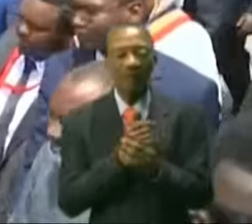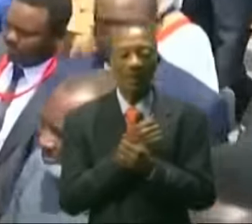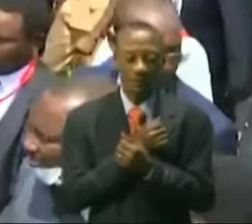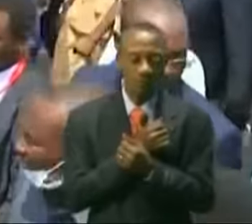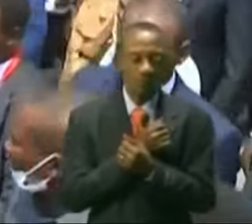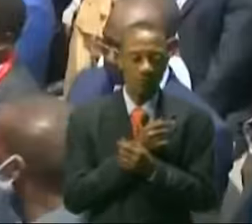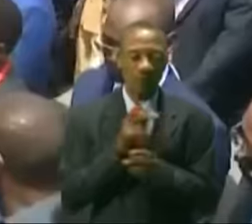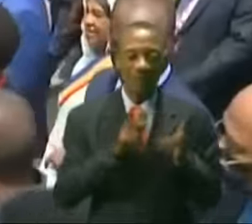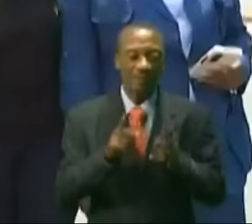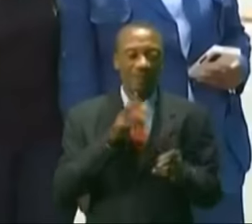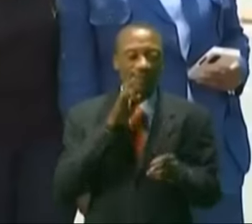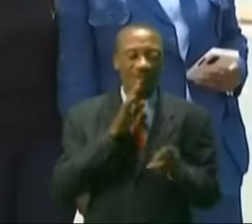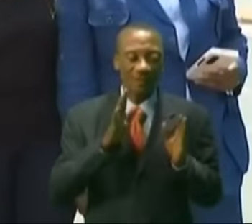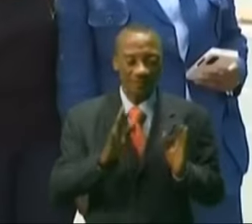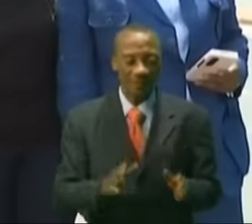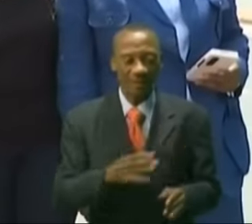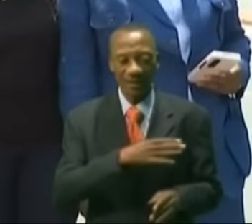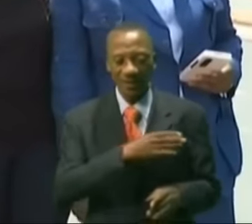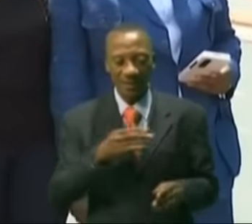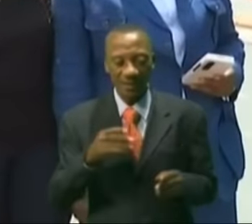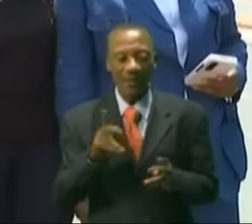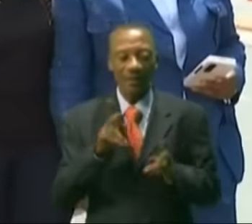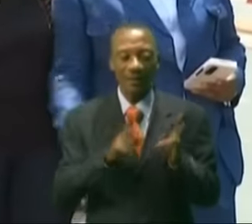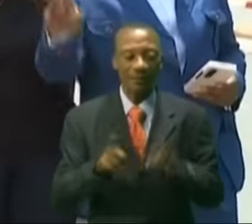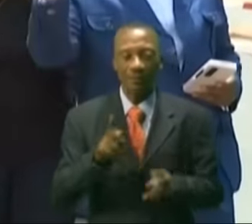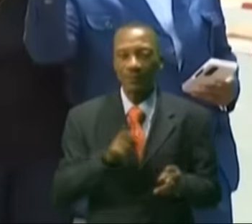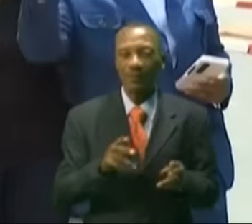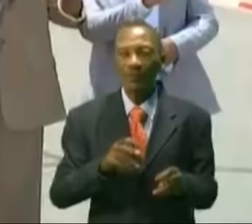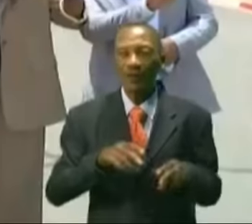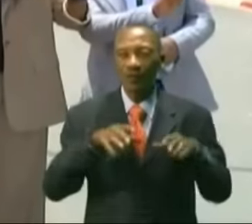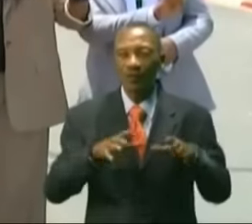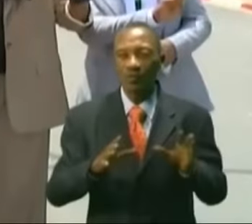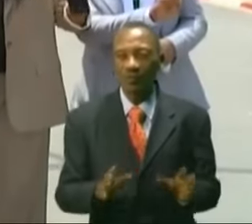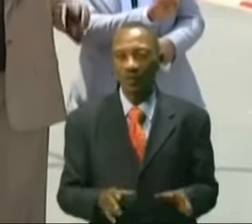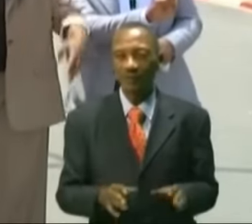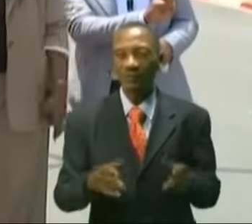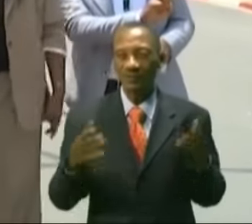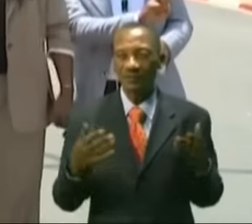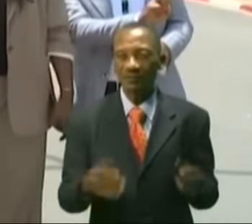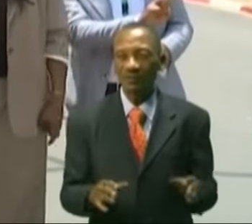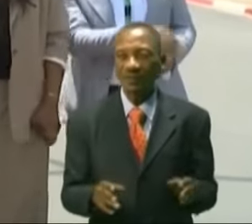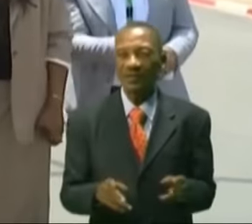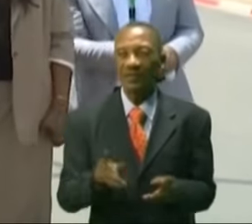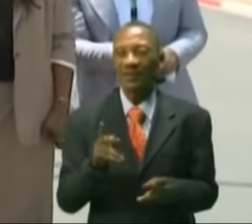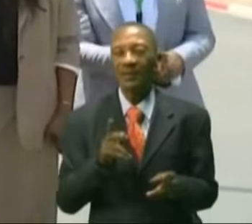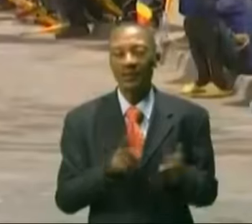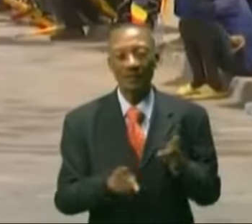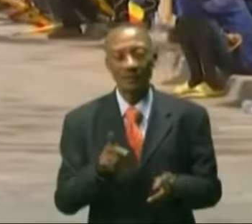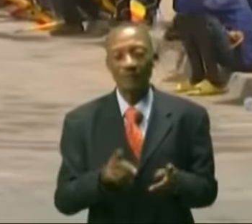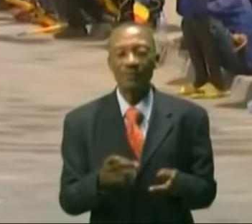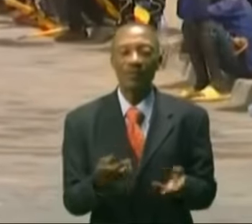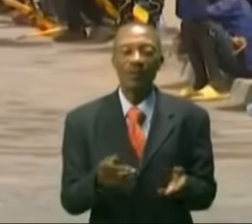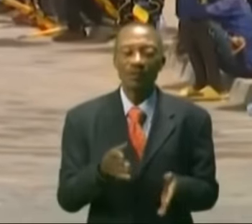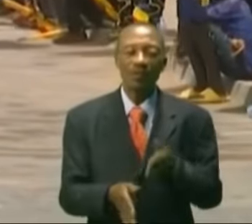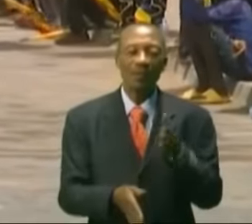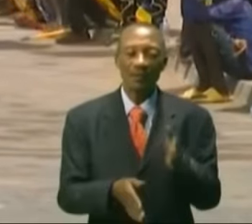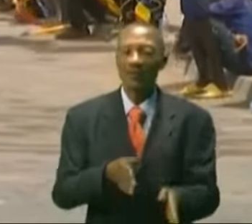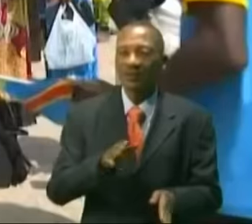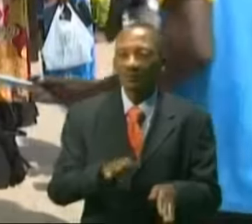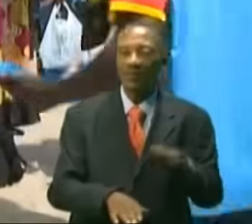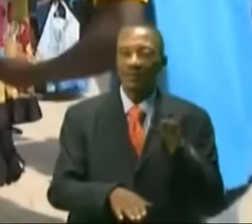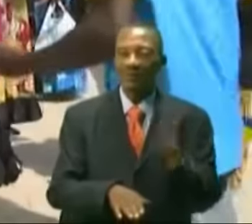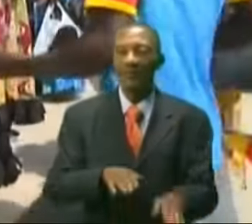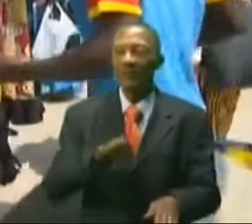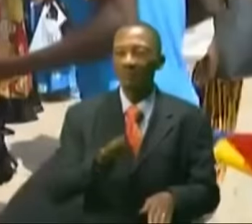Seigneur pour cette chance et je souligne que cela montre la grandeur des liens fraternels qui unissent les peuples du